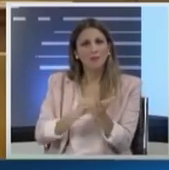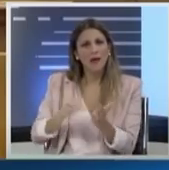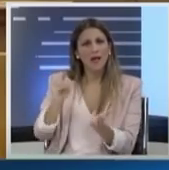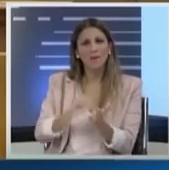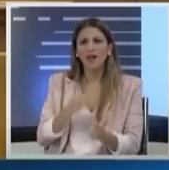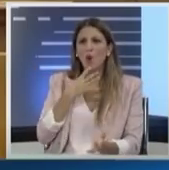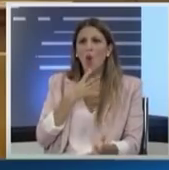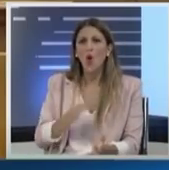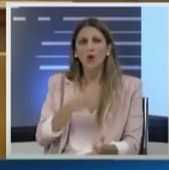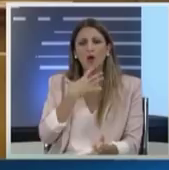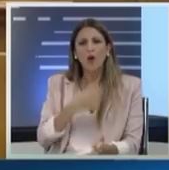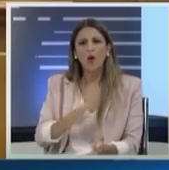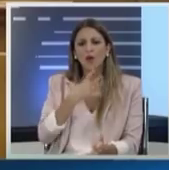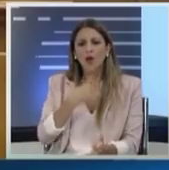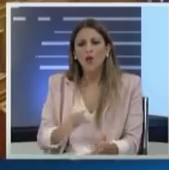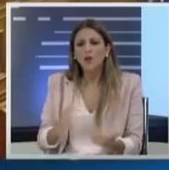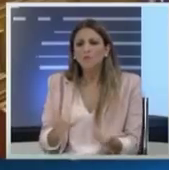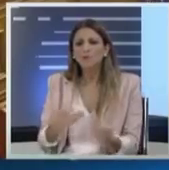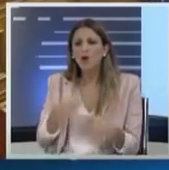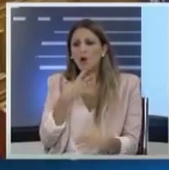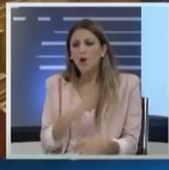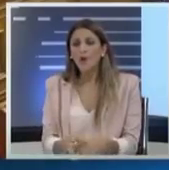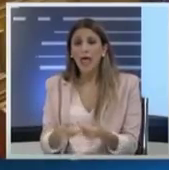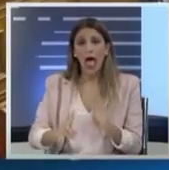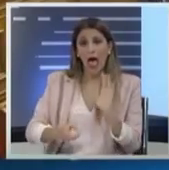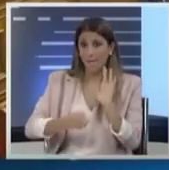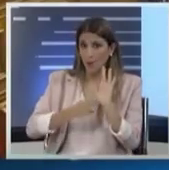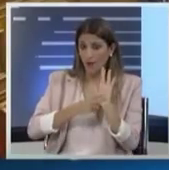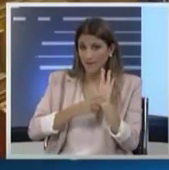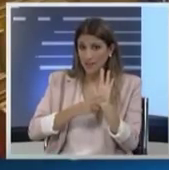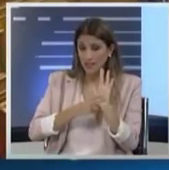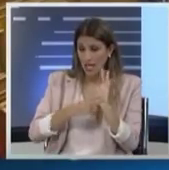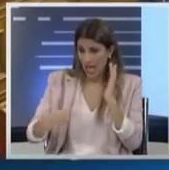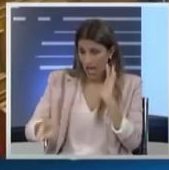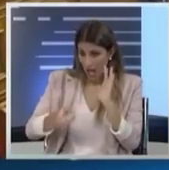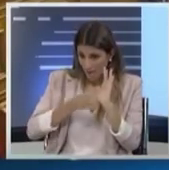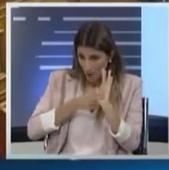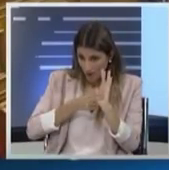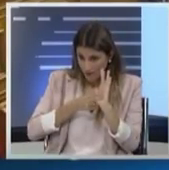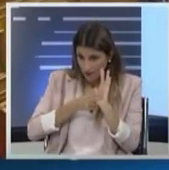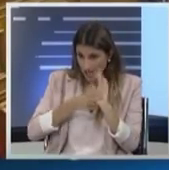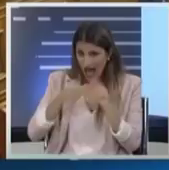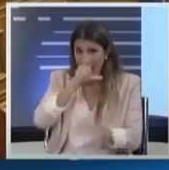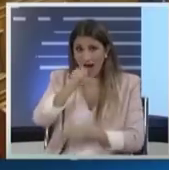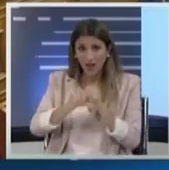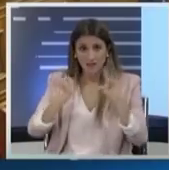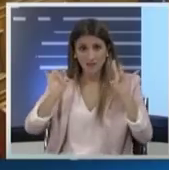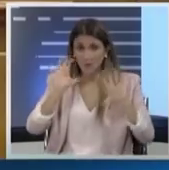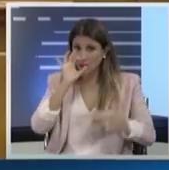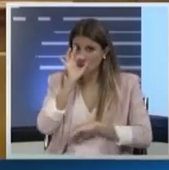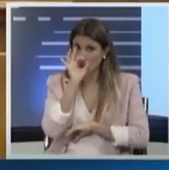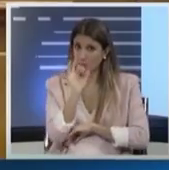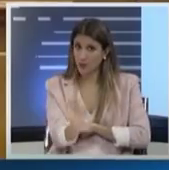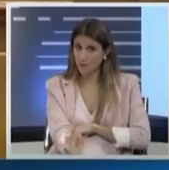τους λόγους εκείνους για τους οποίους δεν επιτρέπεται να υπάρξει καμία παρεκτροπή από αυτή